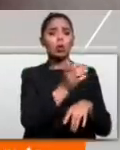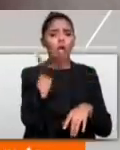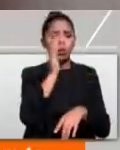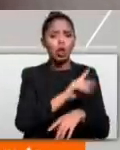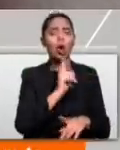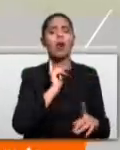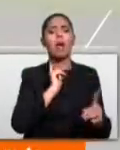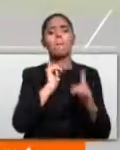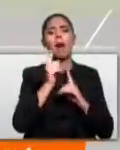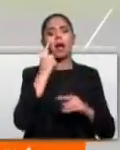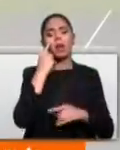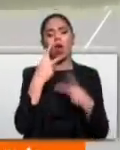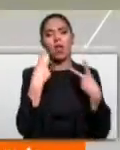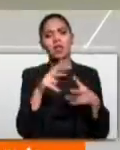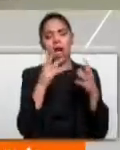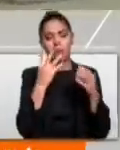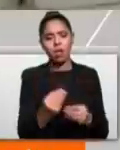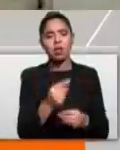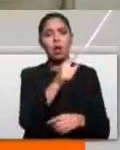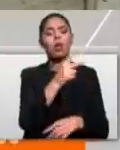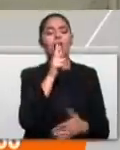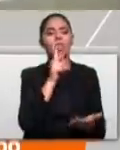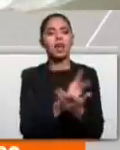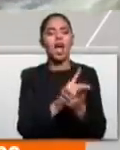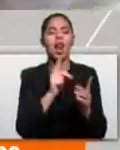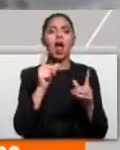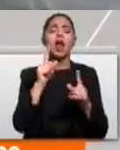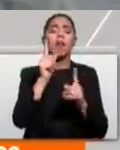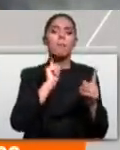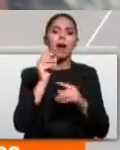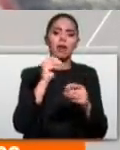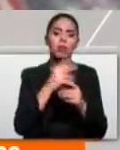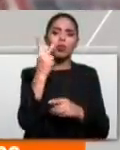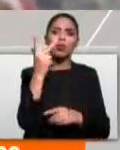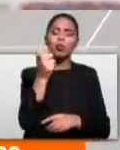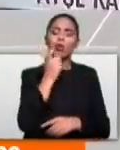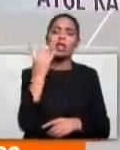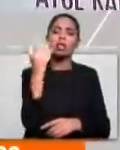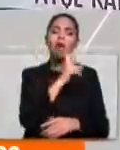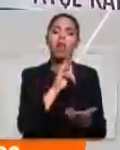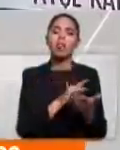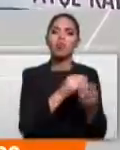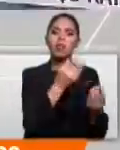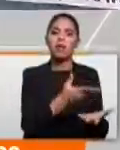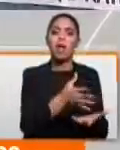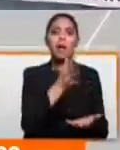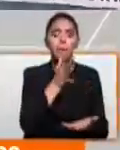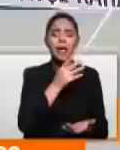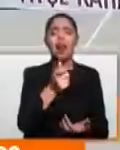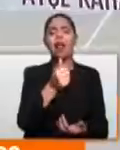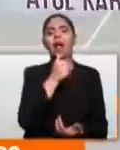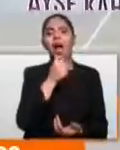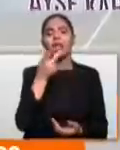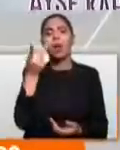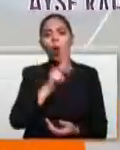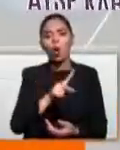adli kontrol şartıyla salıverilen sana karar duruşmasında üç yıl 4 ay ceza verildi birleştiği adam öldürmekten